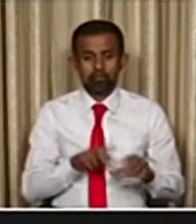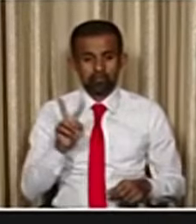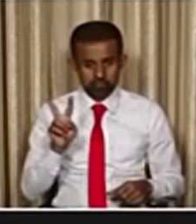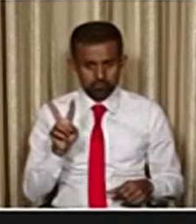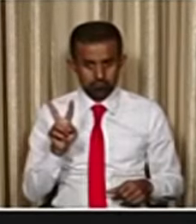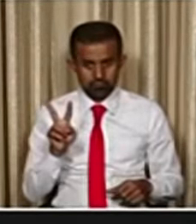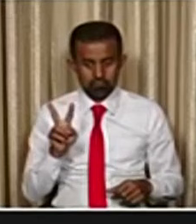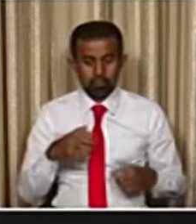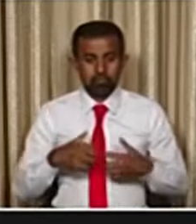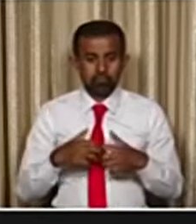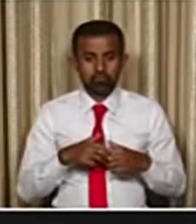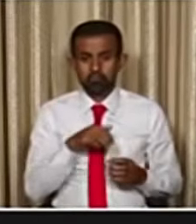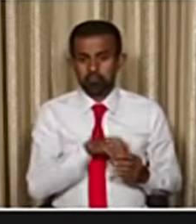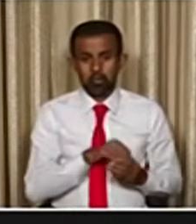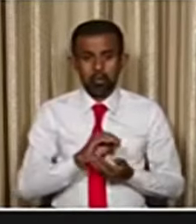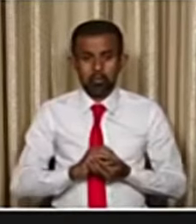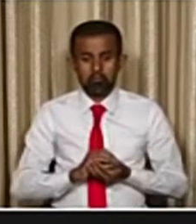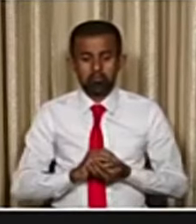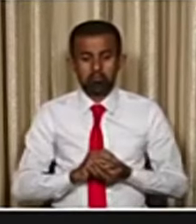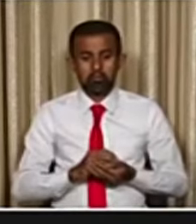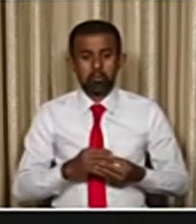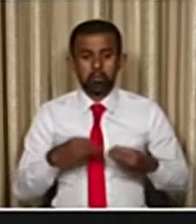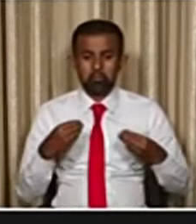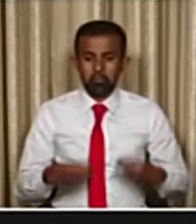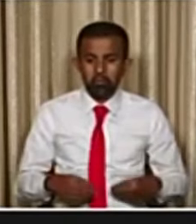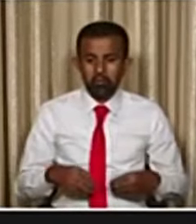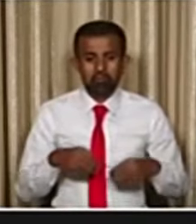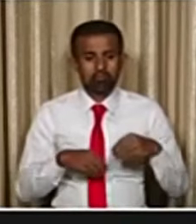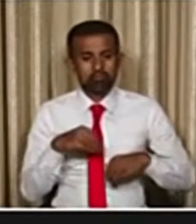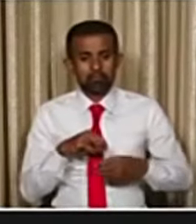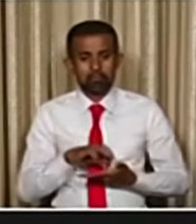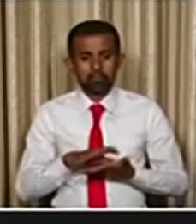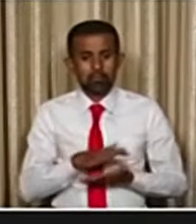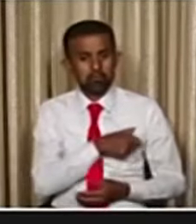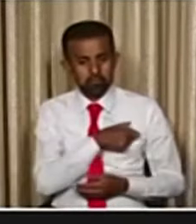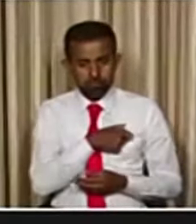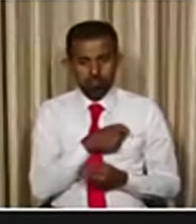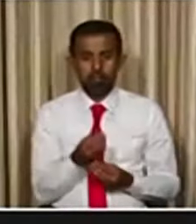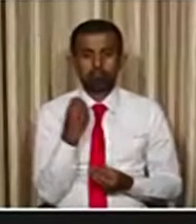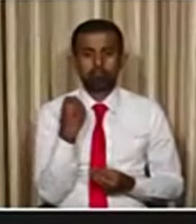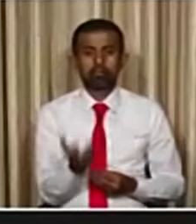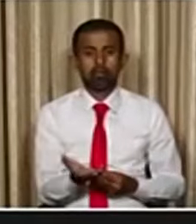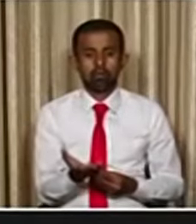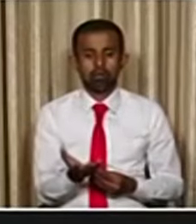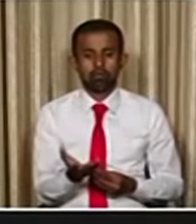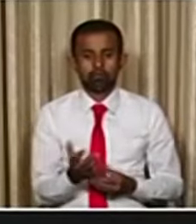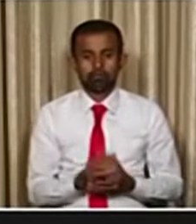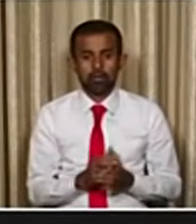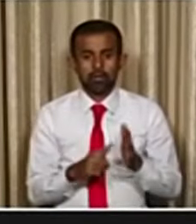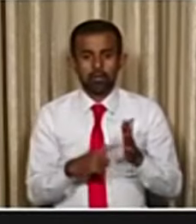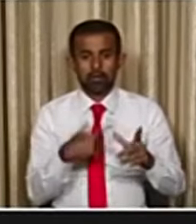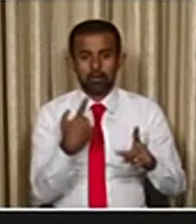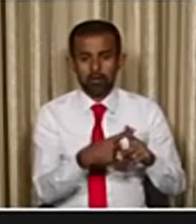තුළ අර්බුදය තුළ තිබ්බ අවාසි සහගත අදේශපාලනික තීන්දුවලට අපි නායකත්වය දුන්නා. දැන්